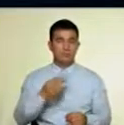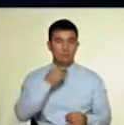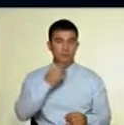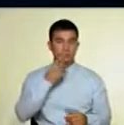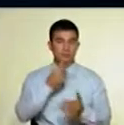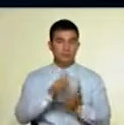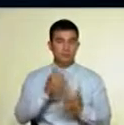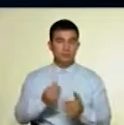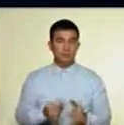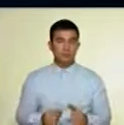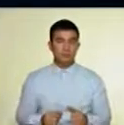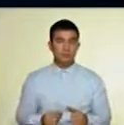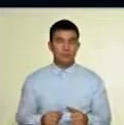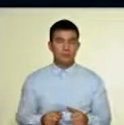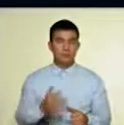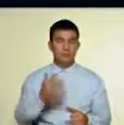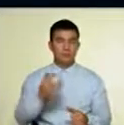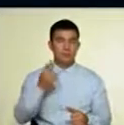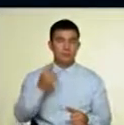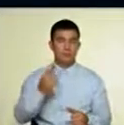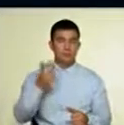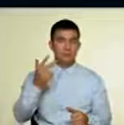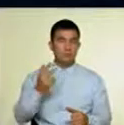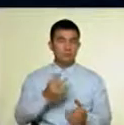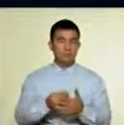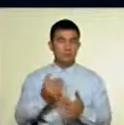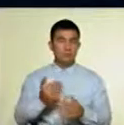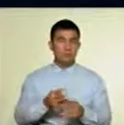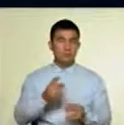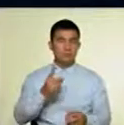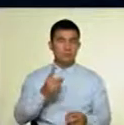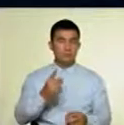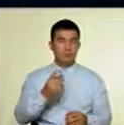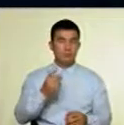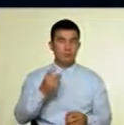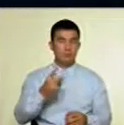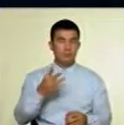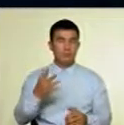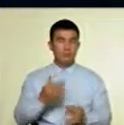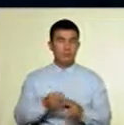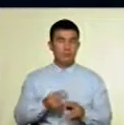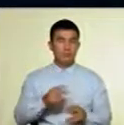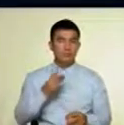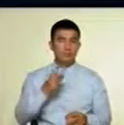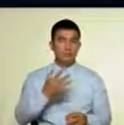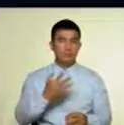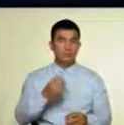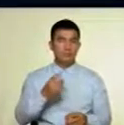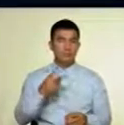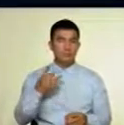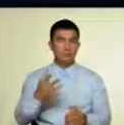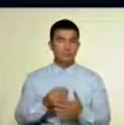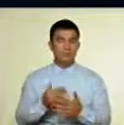bering. 5 dan 1 ning kubi 125 dan 1. 25 bilan 125 ni mana bunday